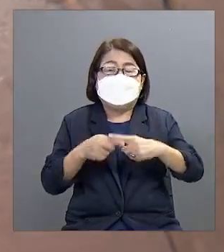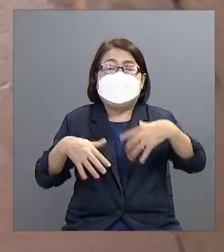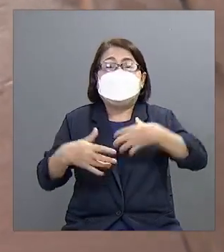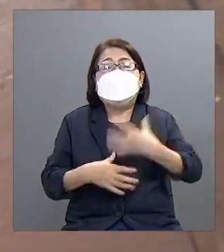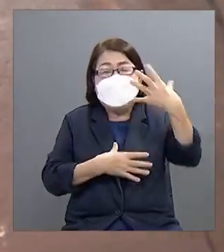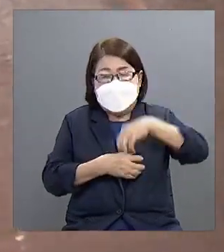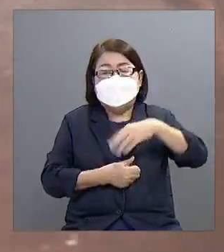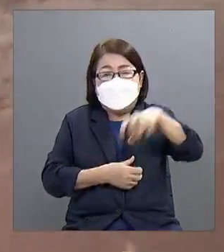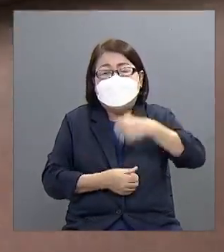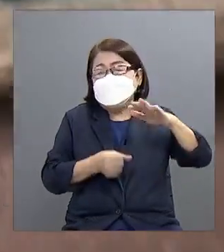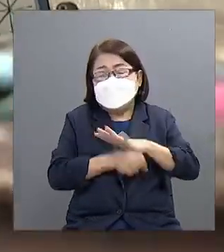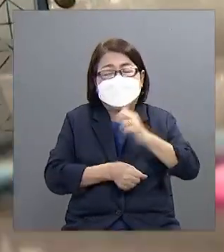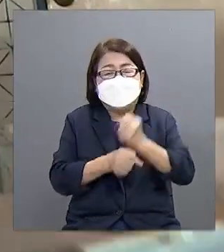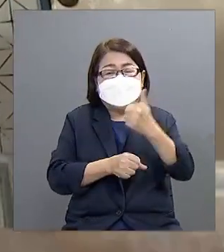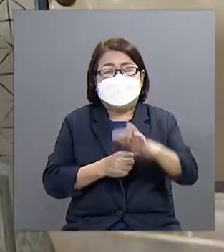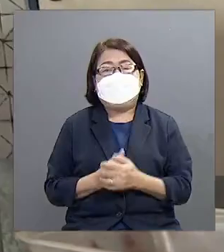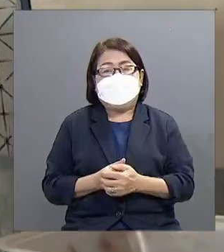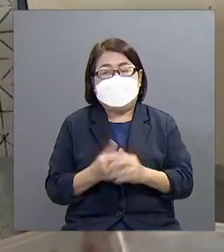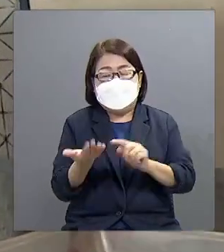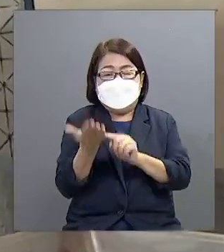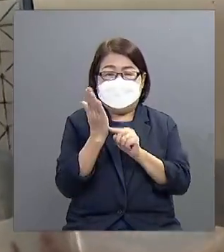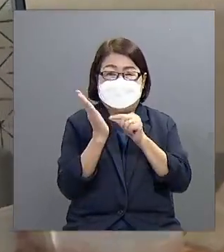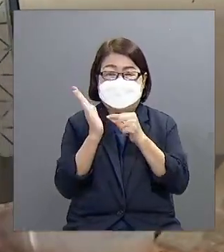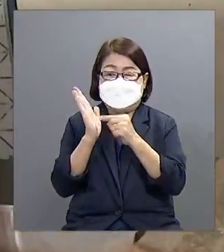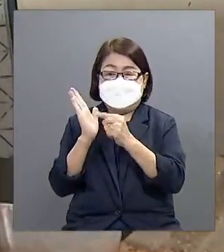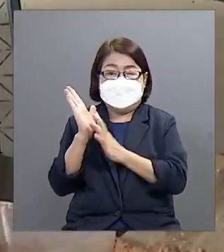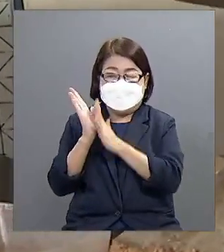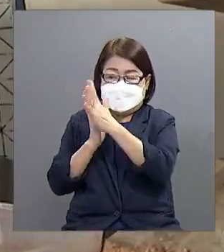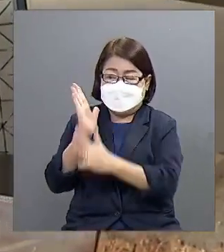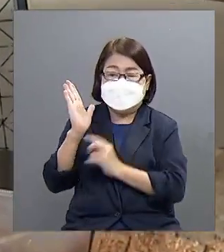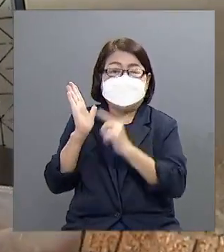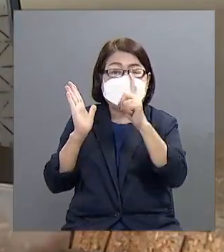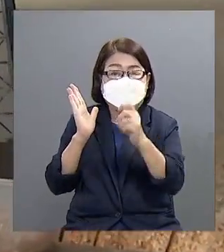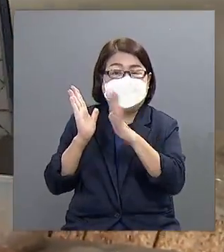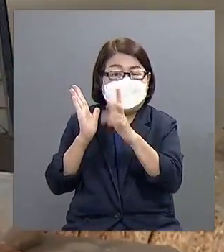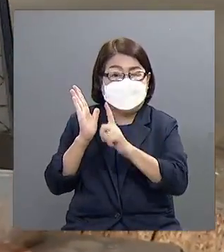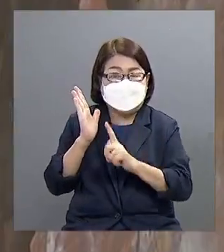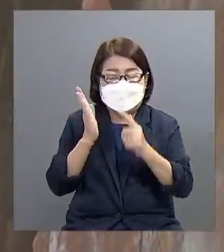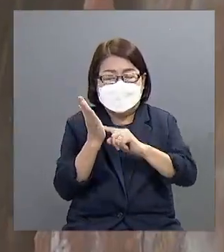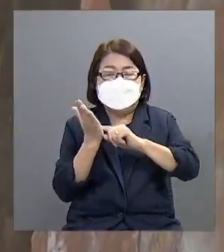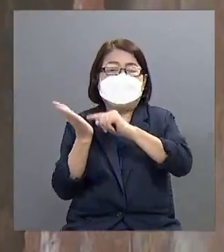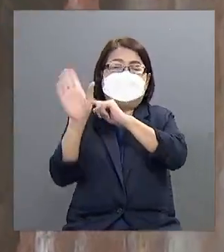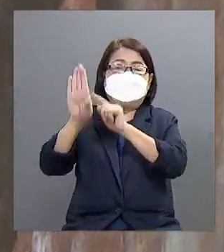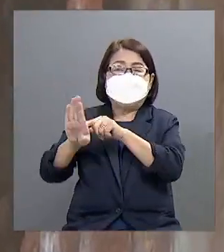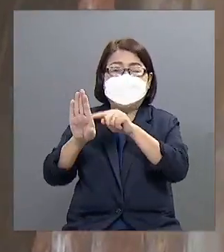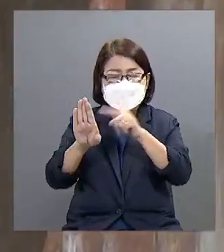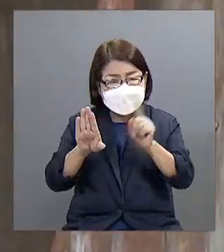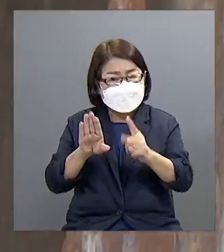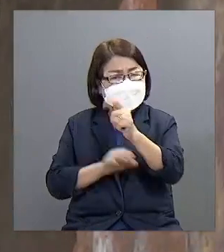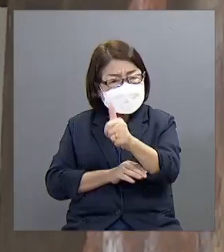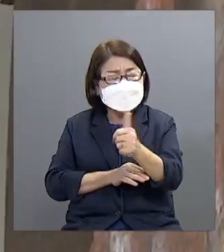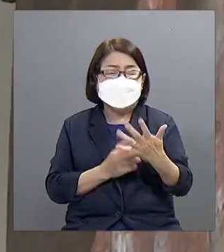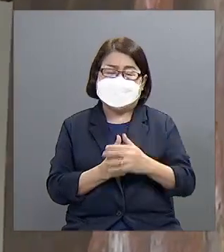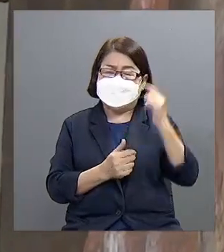าอีกด้านนึงเขาไม่เป็นสนิมผมก็เลยตอนนั้นกระบวนความคิดมันก็เกิดขึ้นละว่าเอ๊ะถ้าเราเอาสังกะสีเก่าเนี่ยมาสร้างเป็นผลงานศิลปะเขา